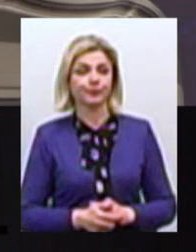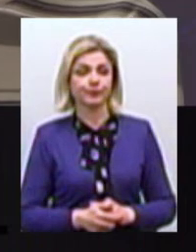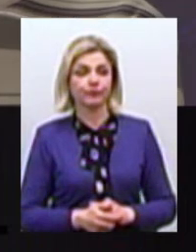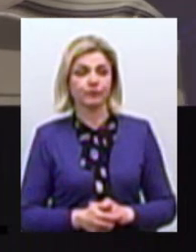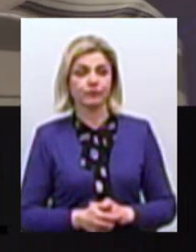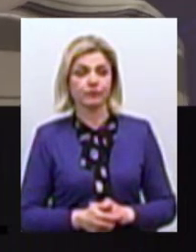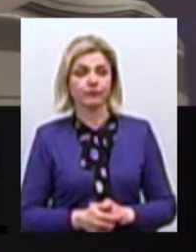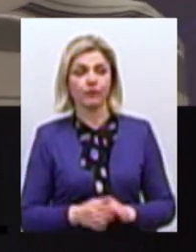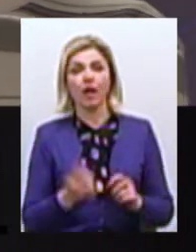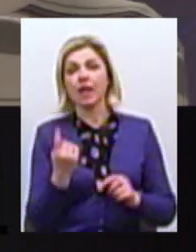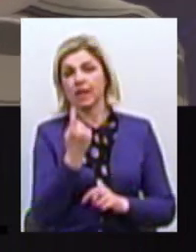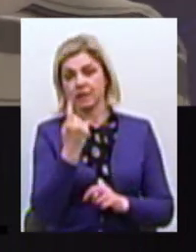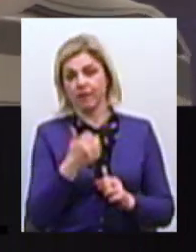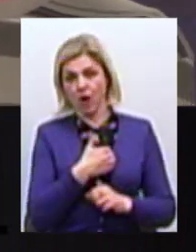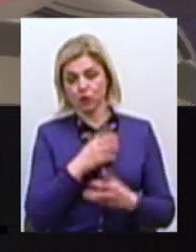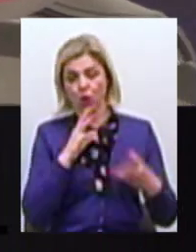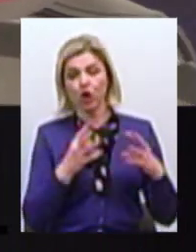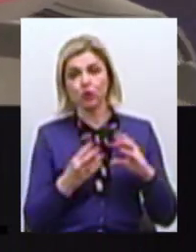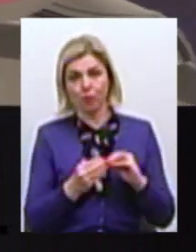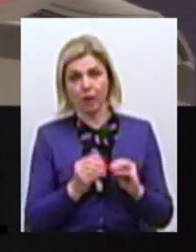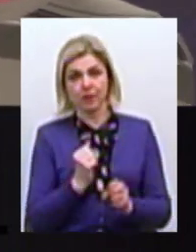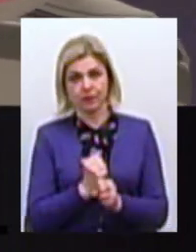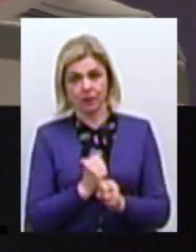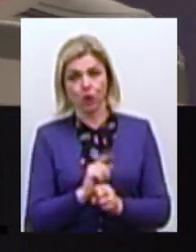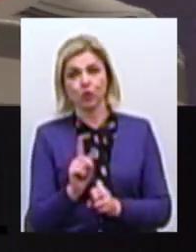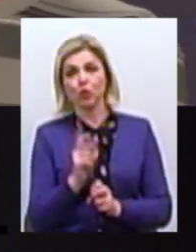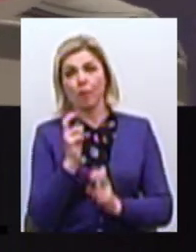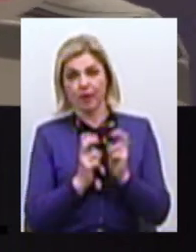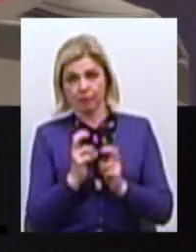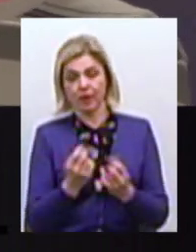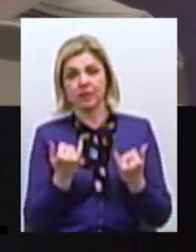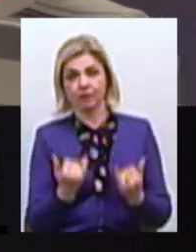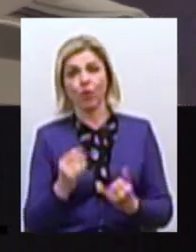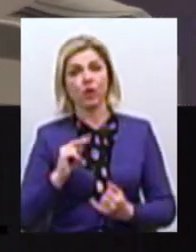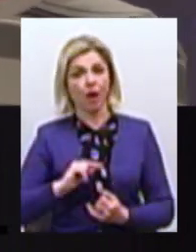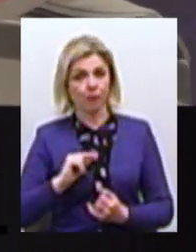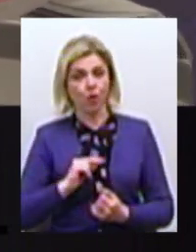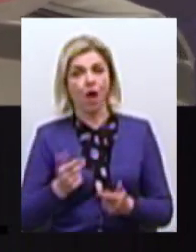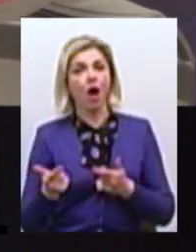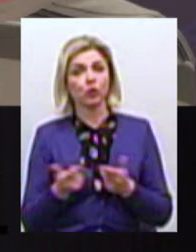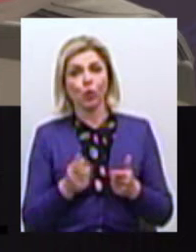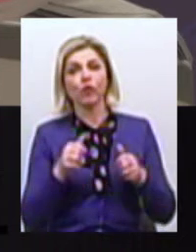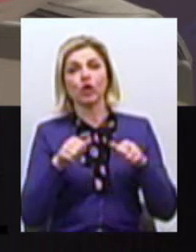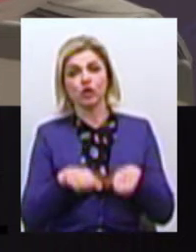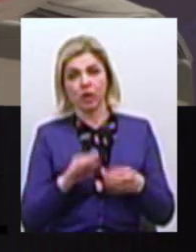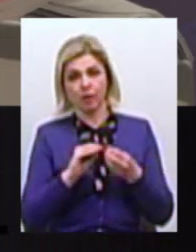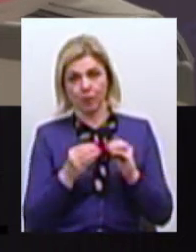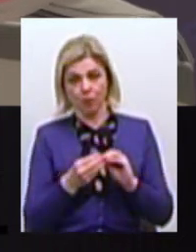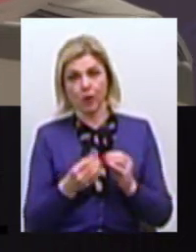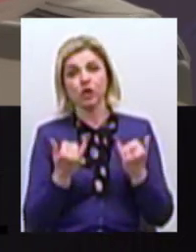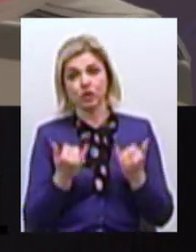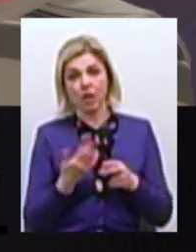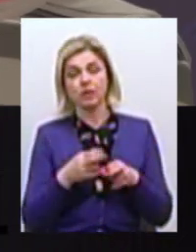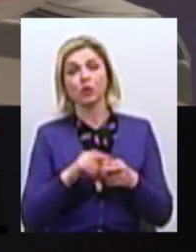Поэтому единственное хочу резюме подвести, что предприятие на сегодняшний день работает, мы готовы к решению проблемы, и сейчас мы эту проблему активно уже